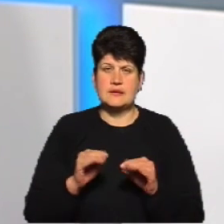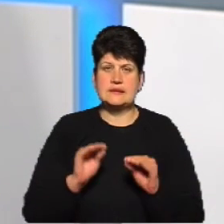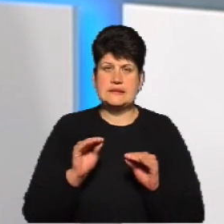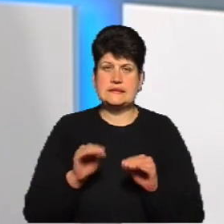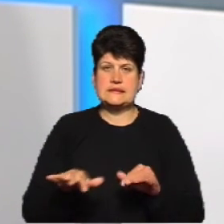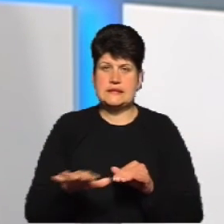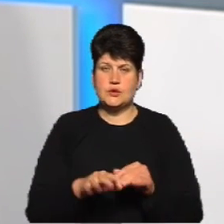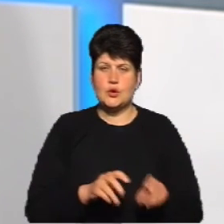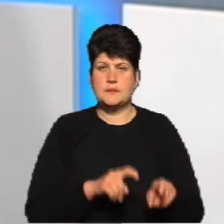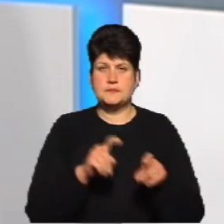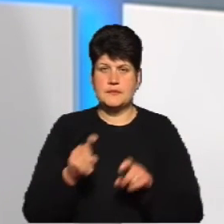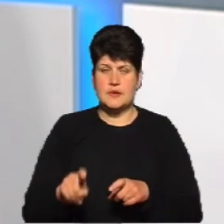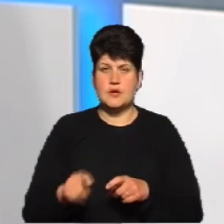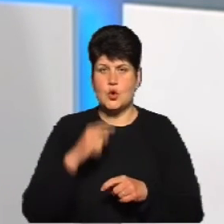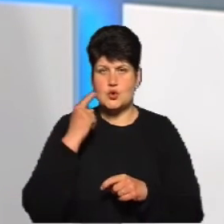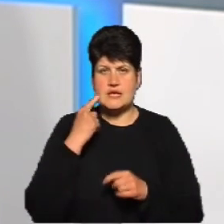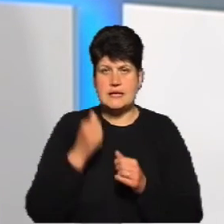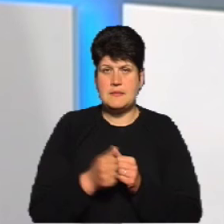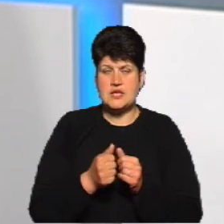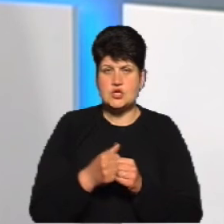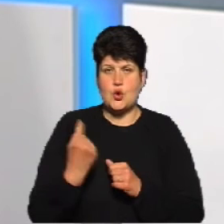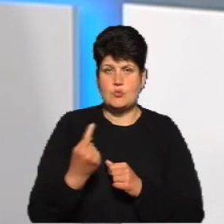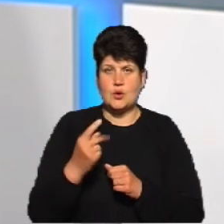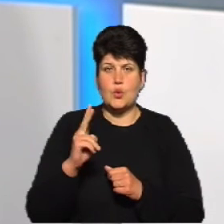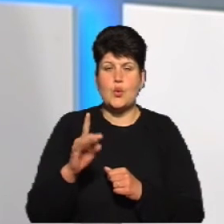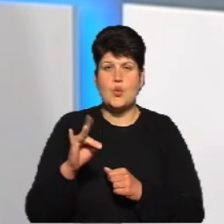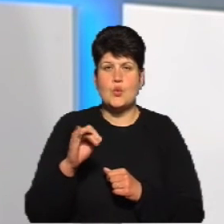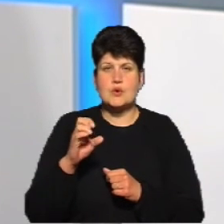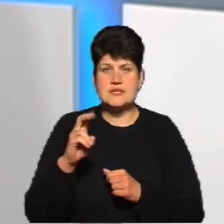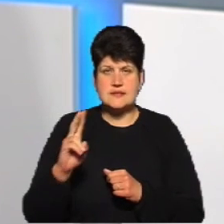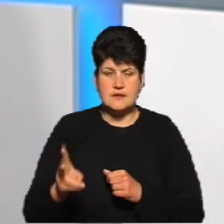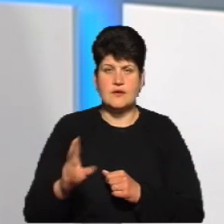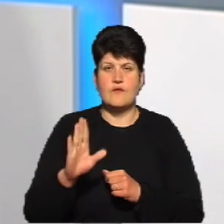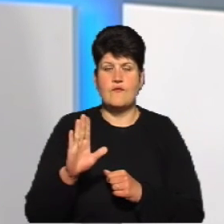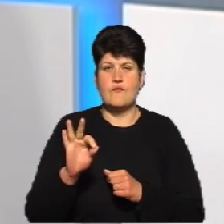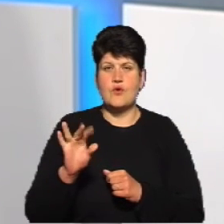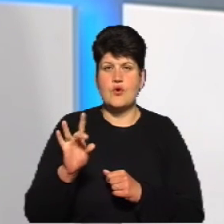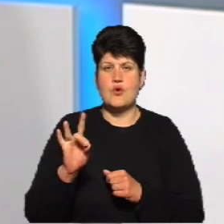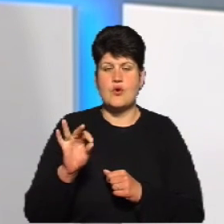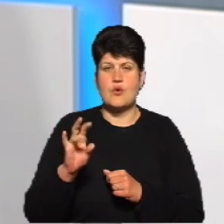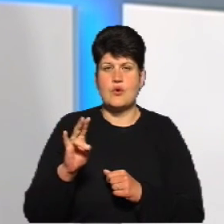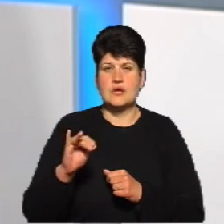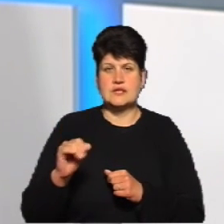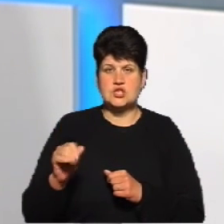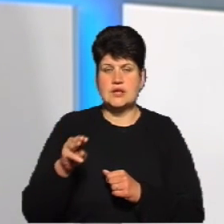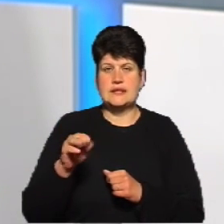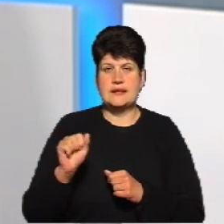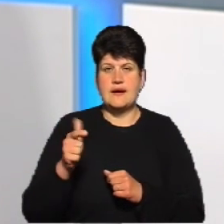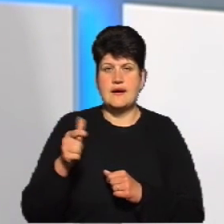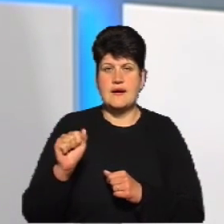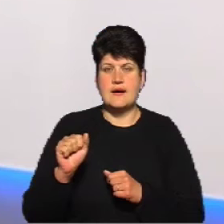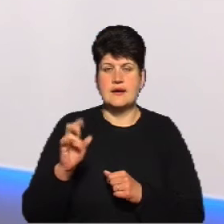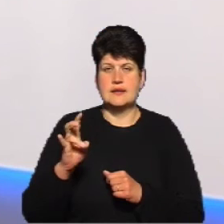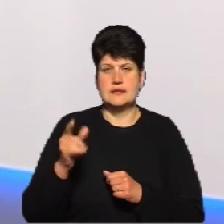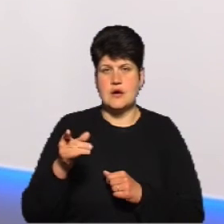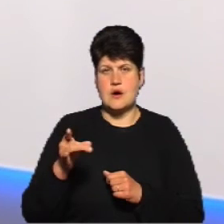росіянами з найближчих областей, тобто Курської, Воронежської та Ганрозької областей сучасної Російської Федерації.